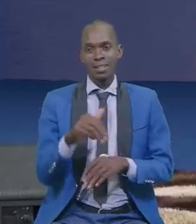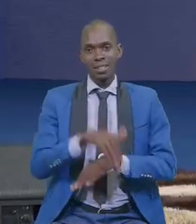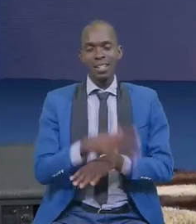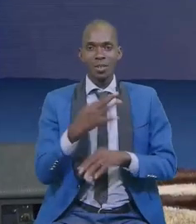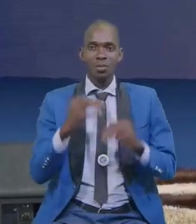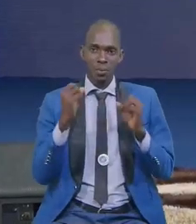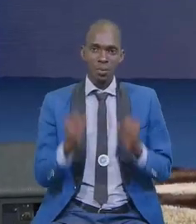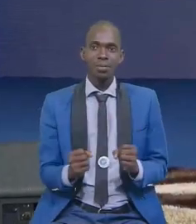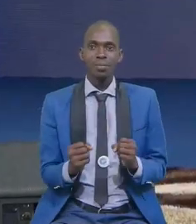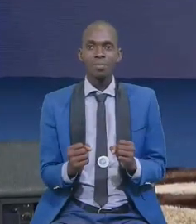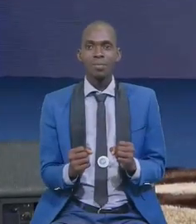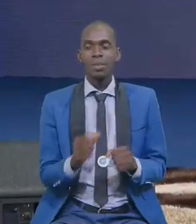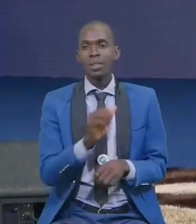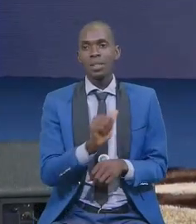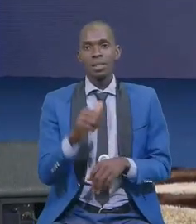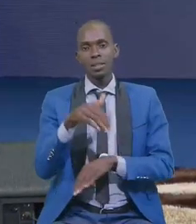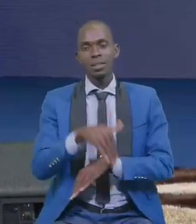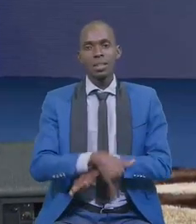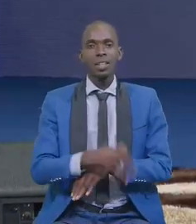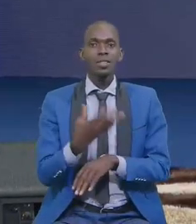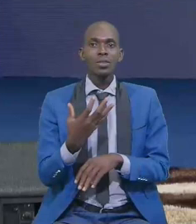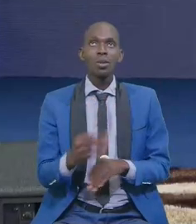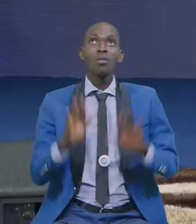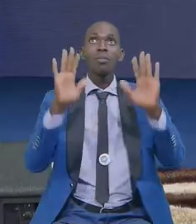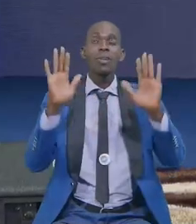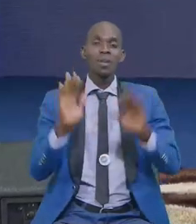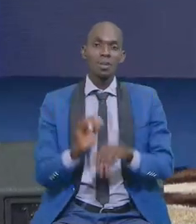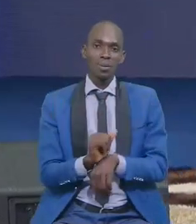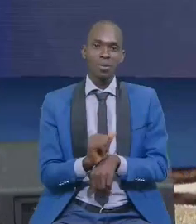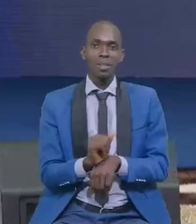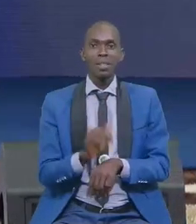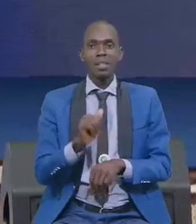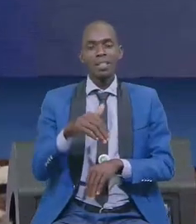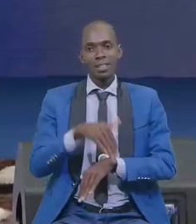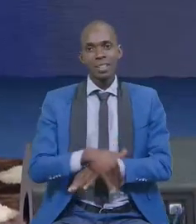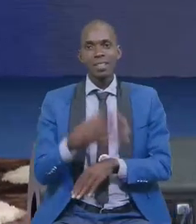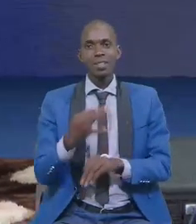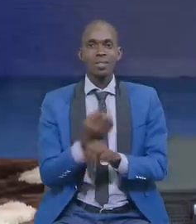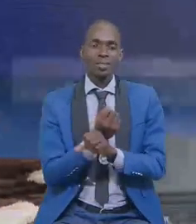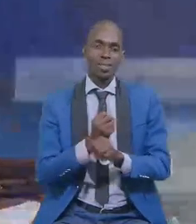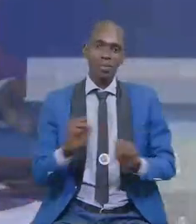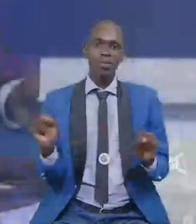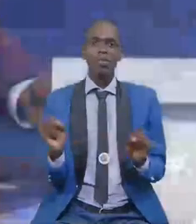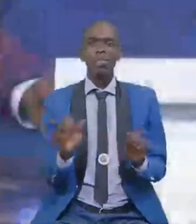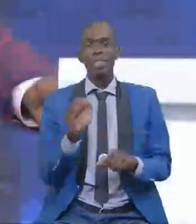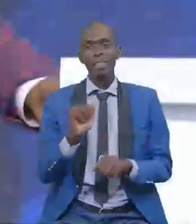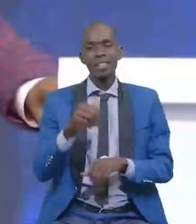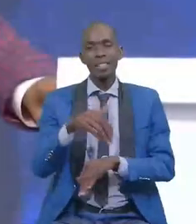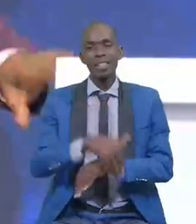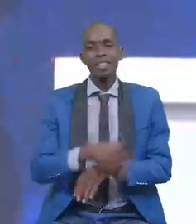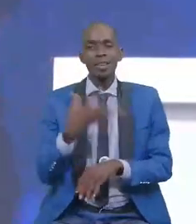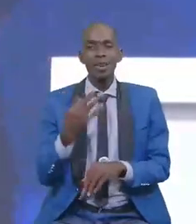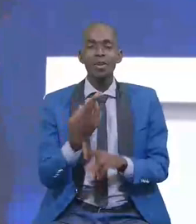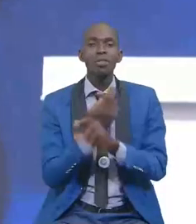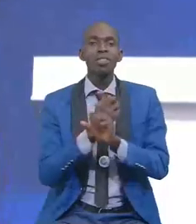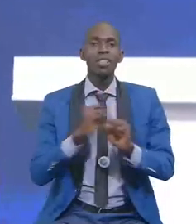puissance, la nuit de miracles, la nuit de salut, la nuit de